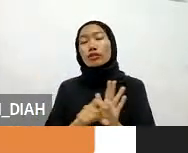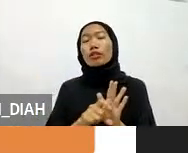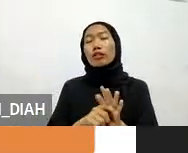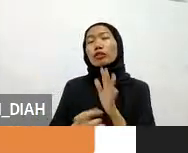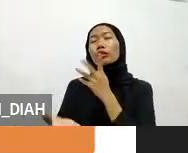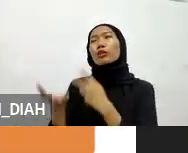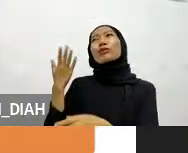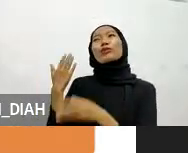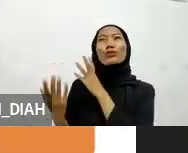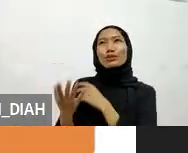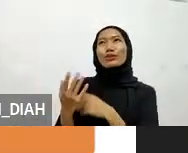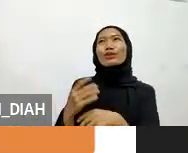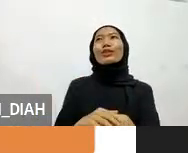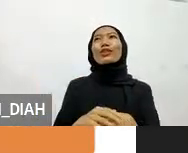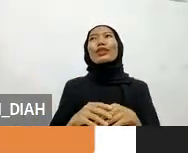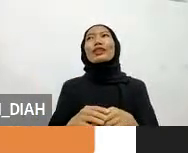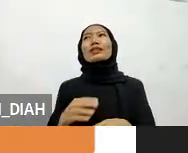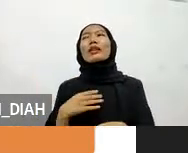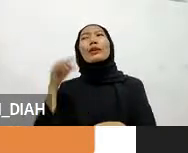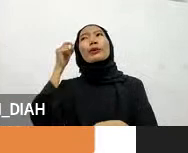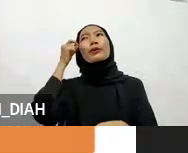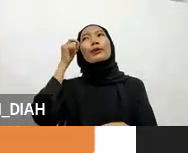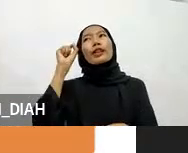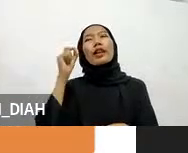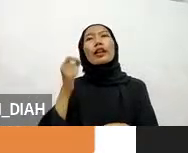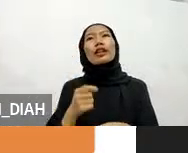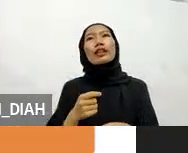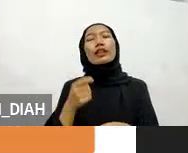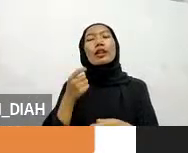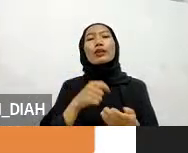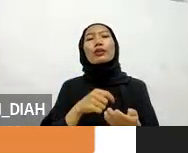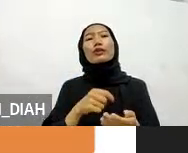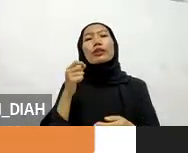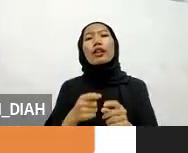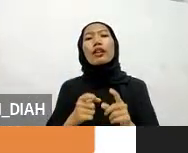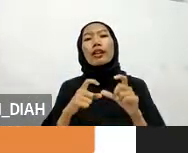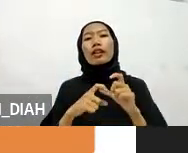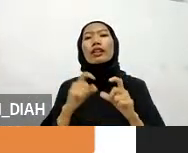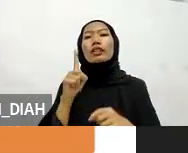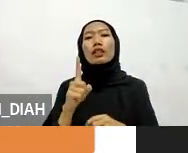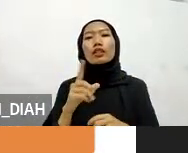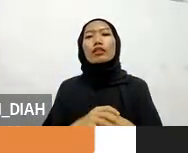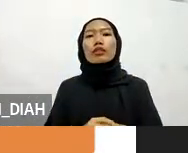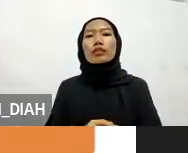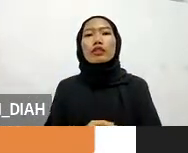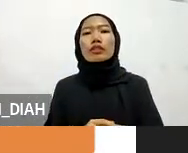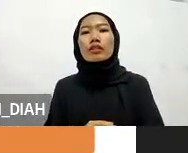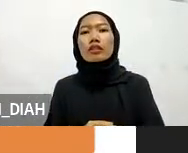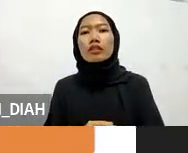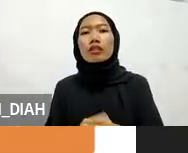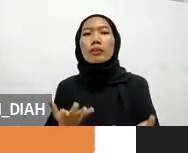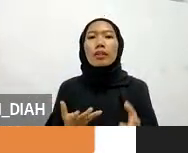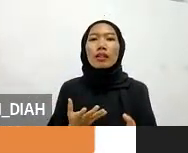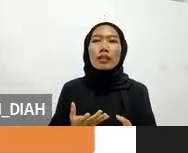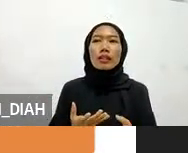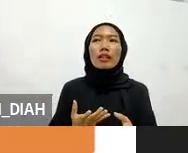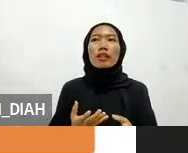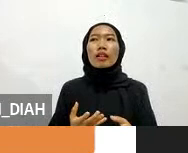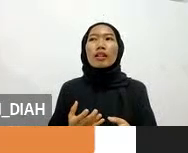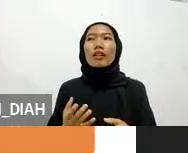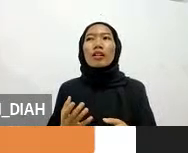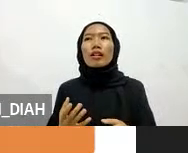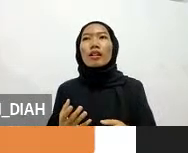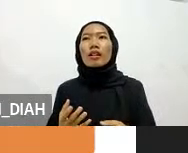pernah diajarin bagaimana caranya kalau pasien kita butuh A, B, C, dan D. Yang sibuk kita pelajari adalah diagnosa pasien,